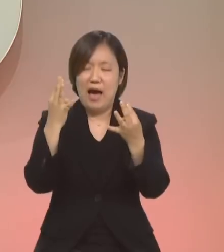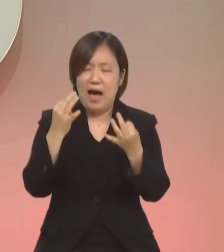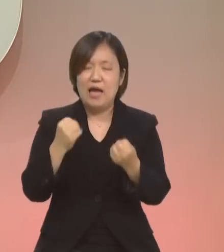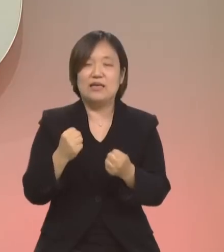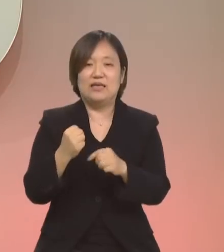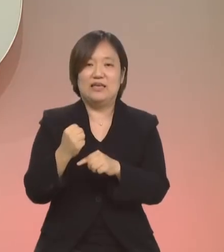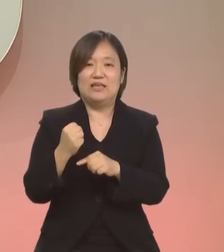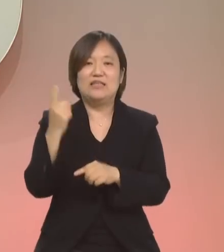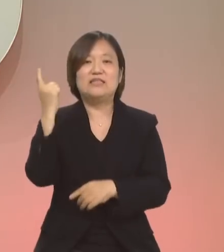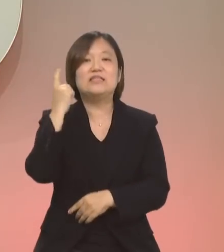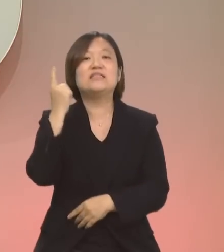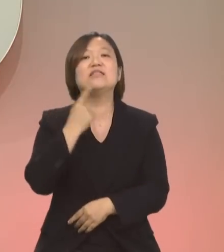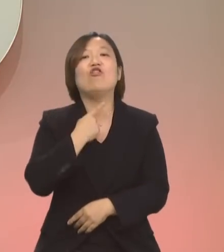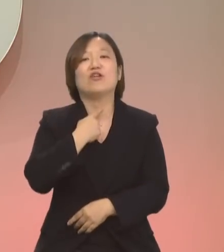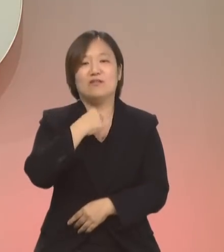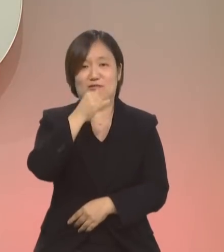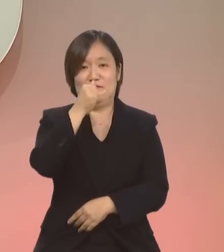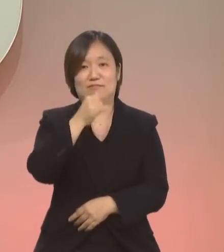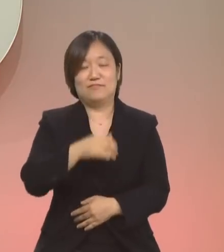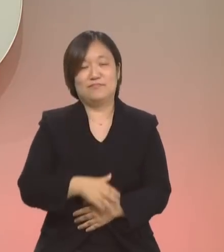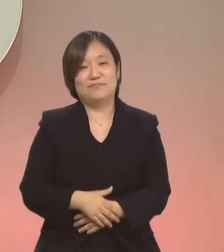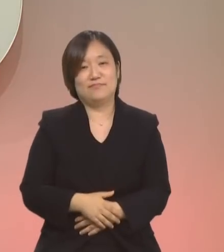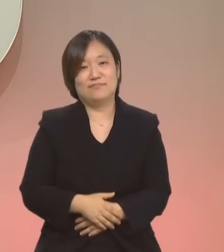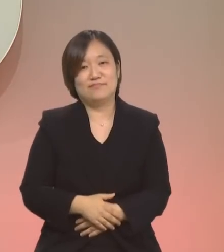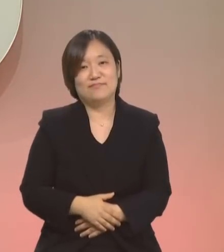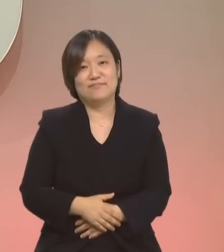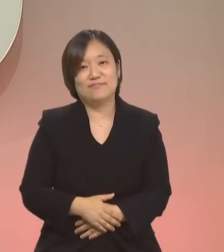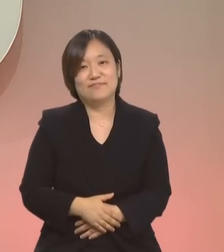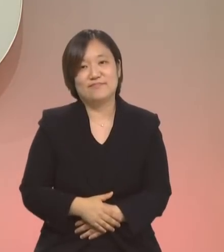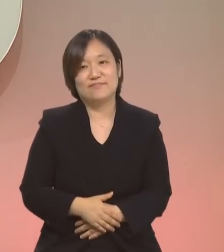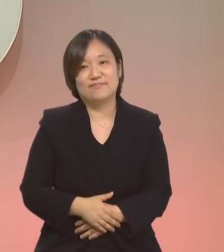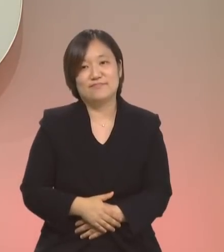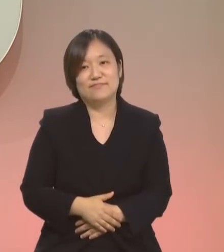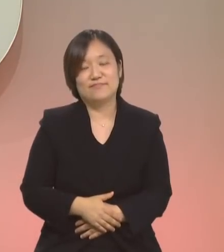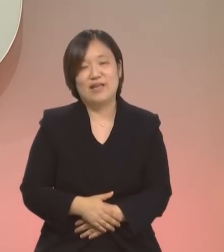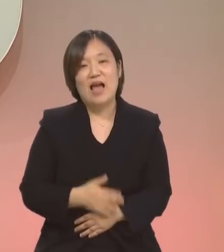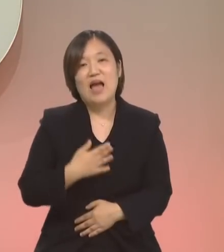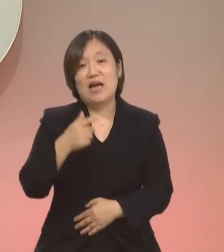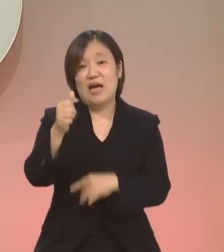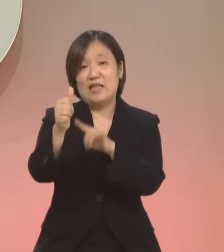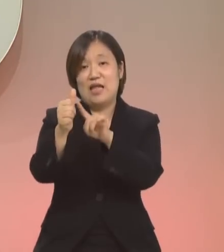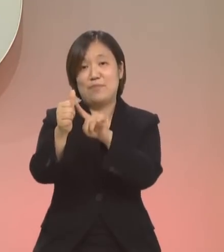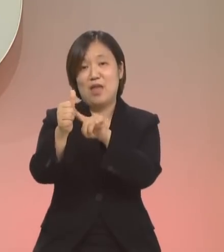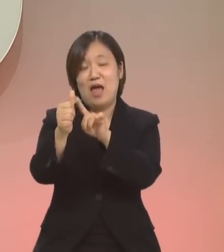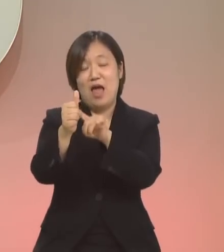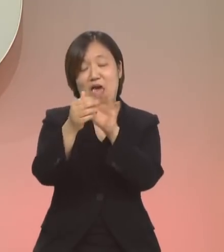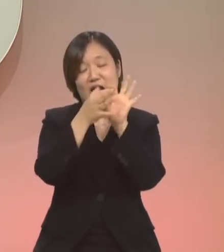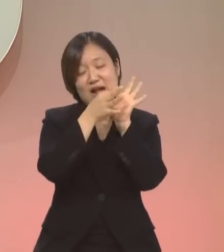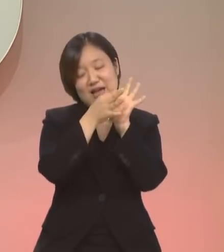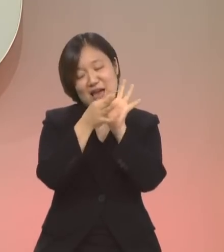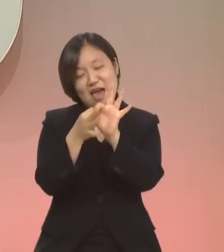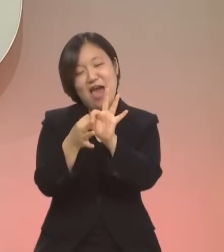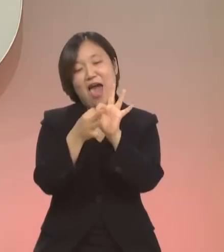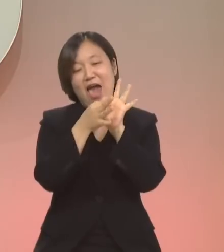자주들은 바가 있습니다 그래서요 거사님께서 이제 꾸준하게 염불 수행을